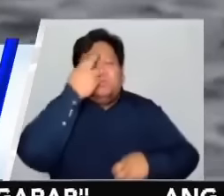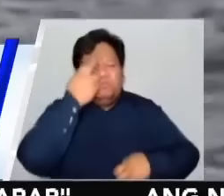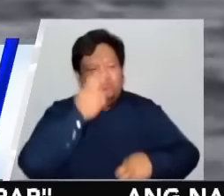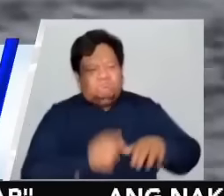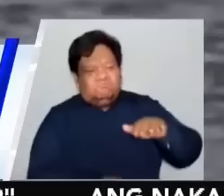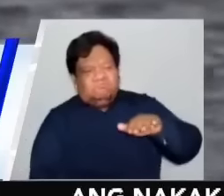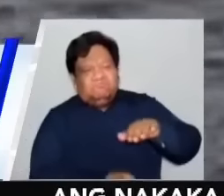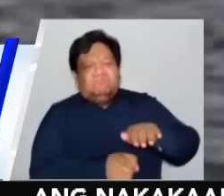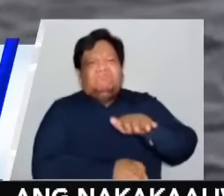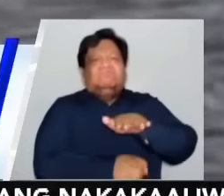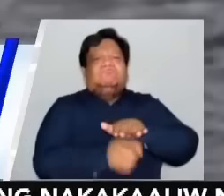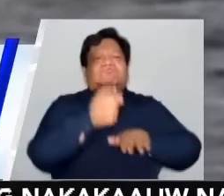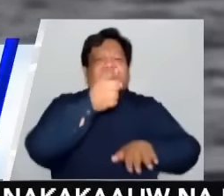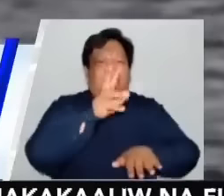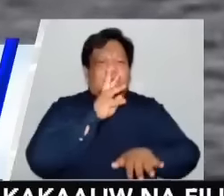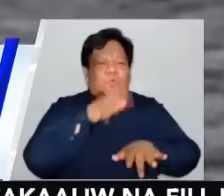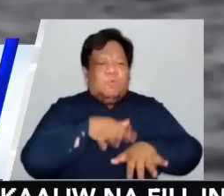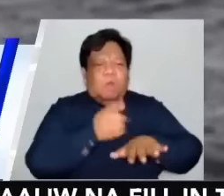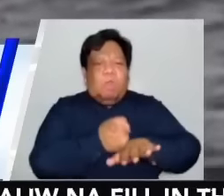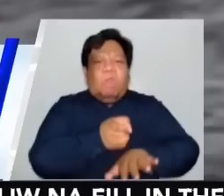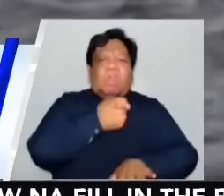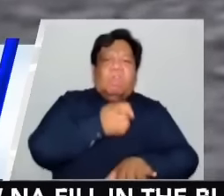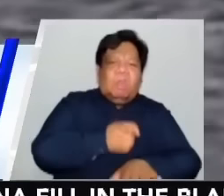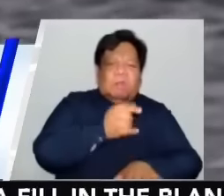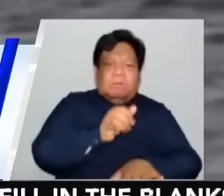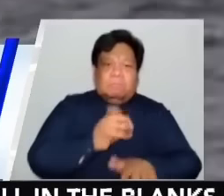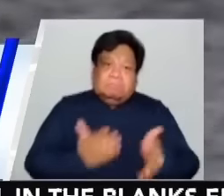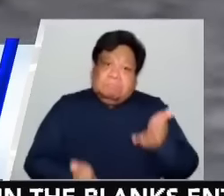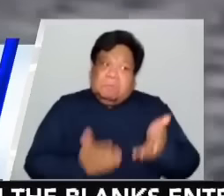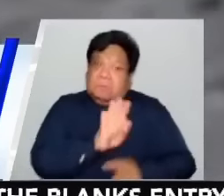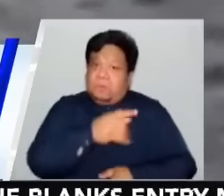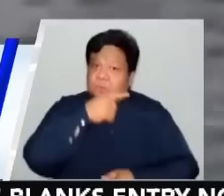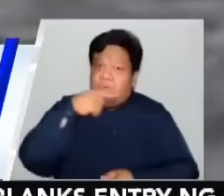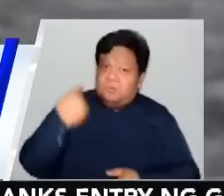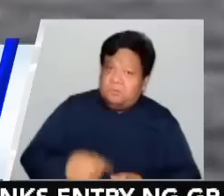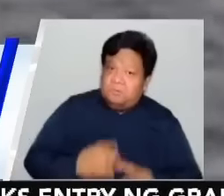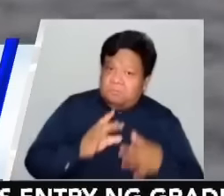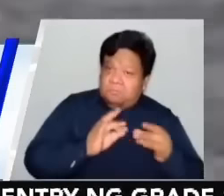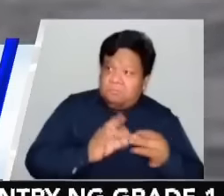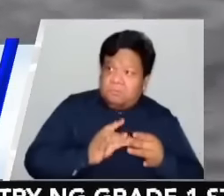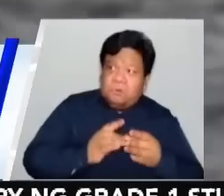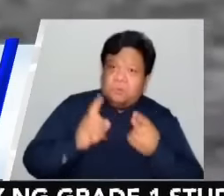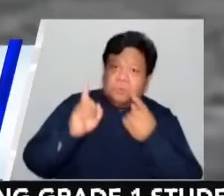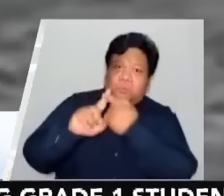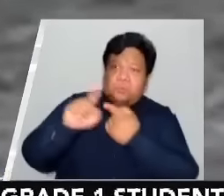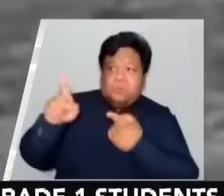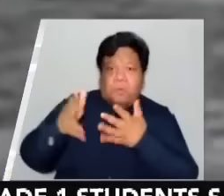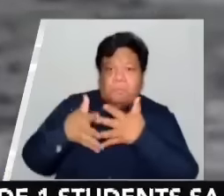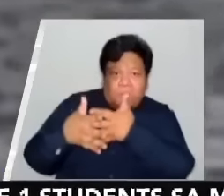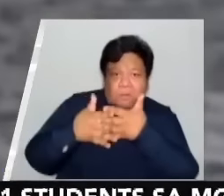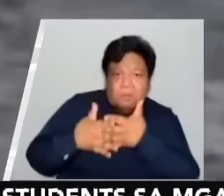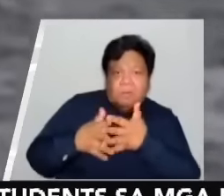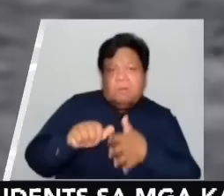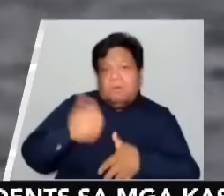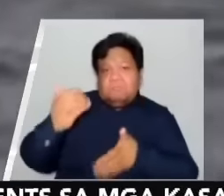may mensaheng gustong ipahiwatig ang Russia sa Amerika at mga kaalyado nito.